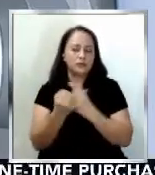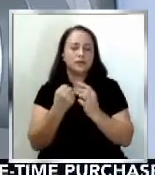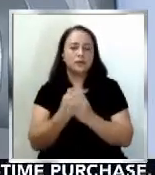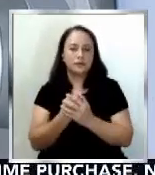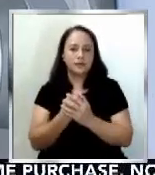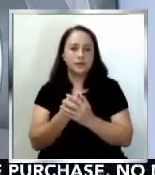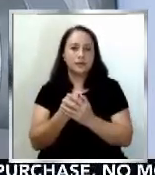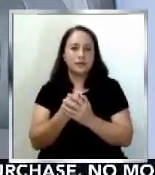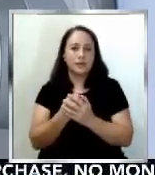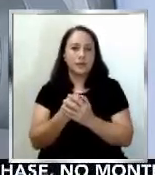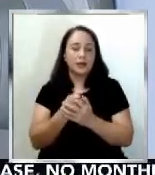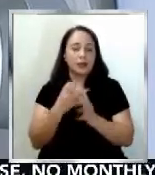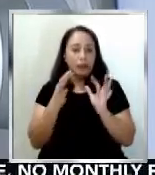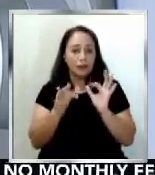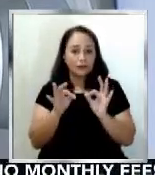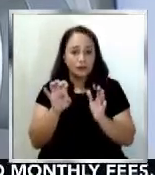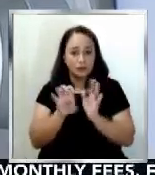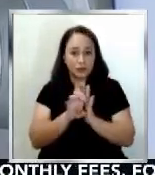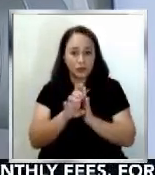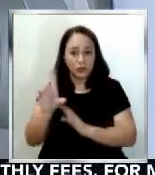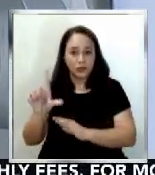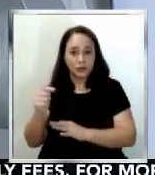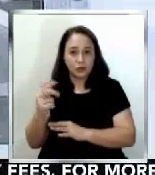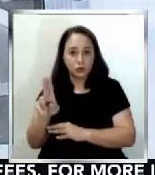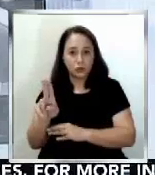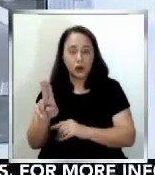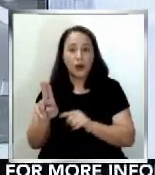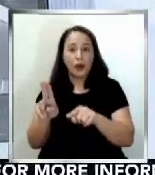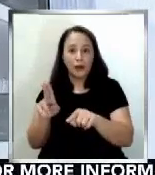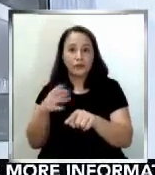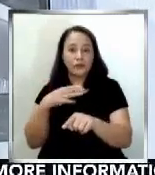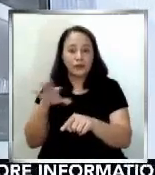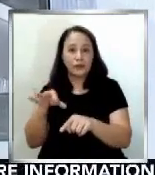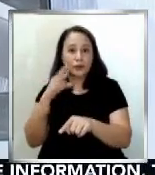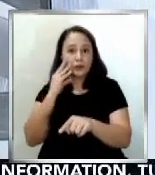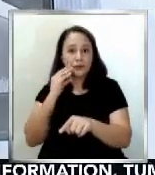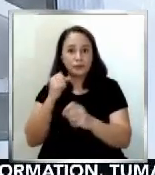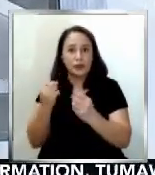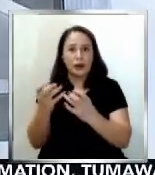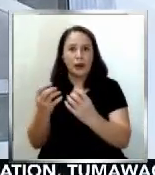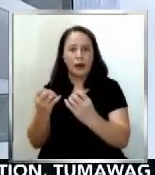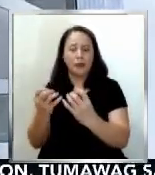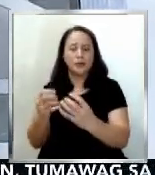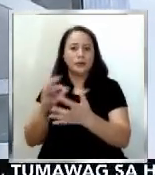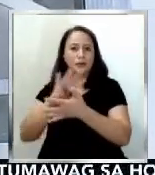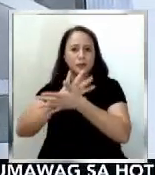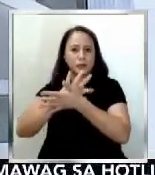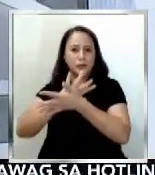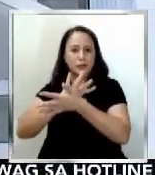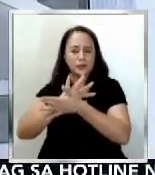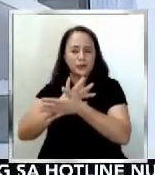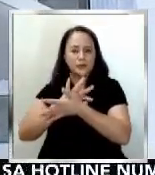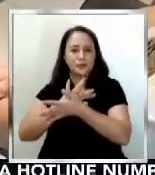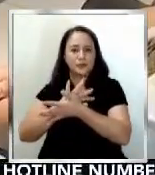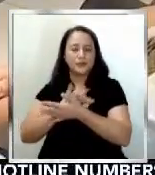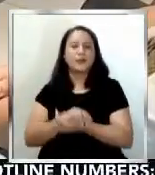kung halimbawa ang isang LGU ay nakaka-experience ng isang surge in cases of COVID-19,